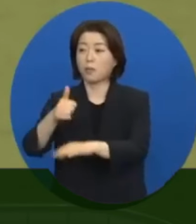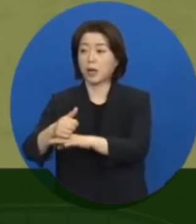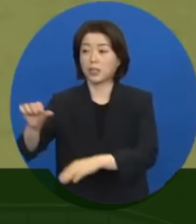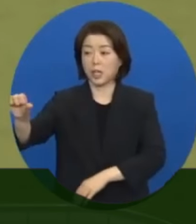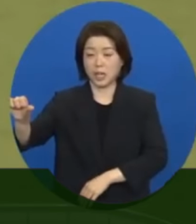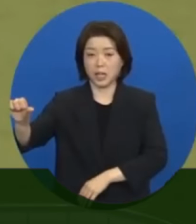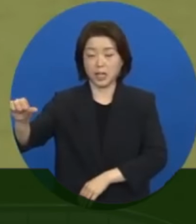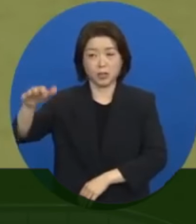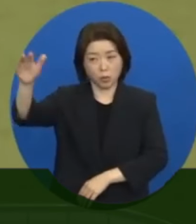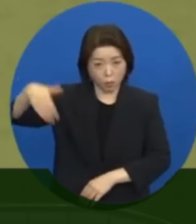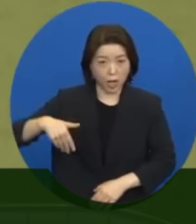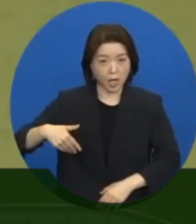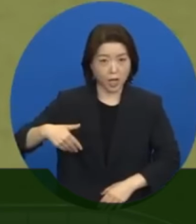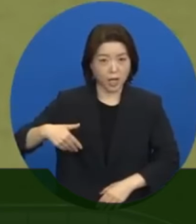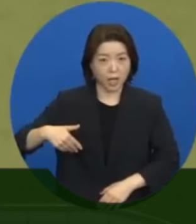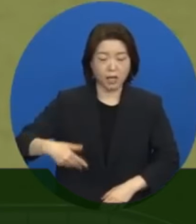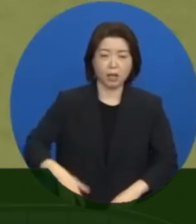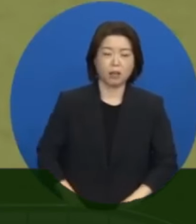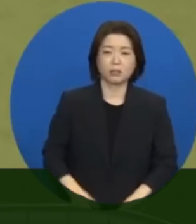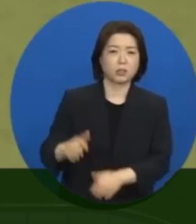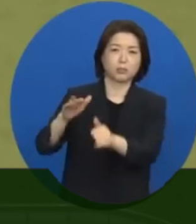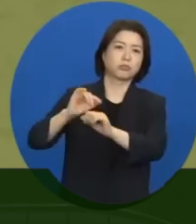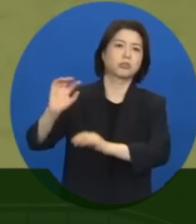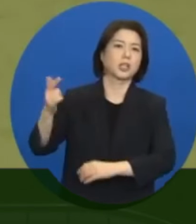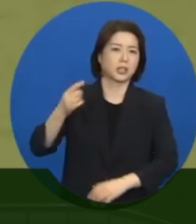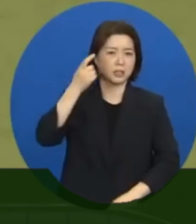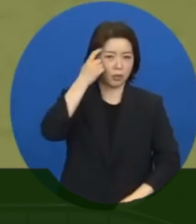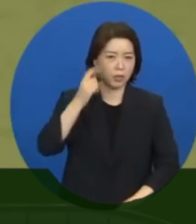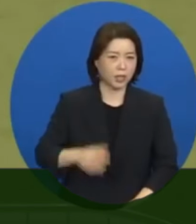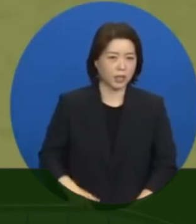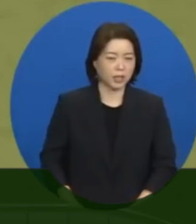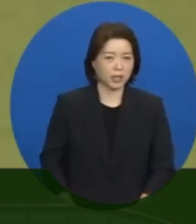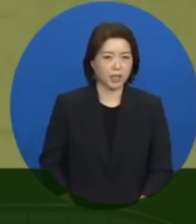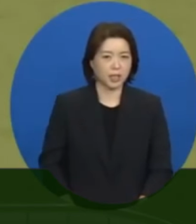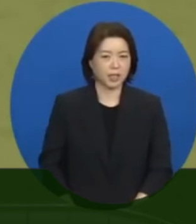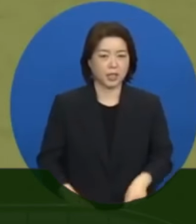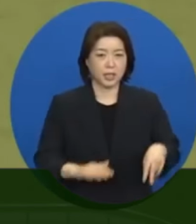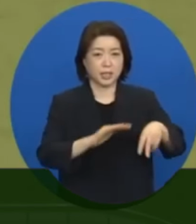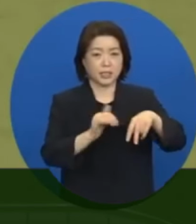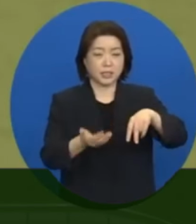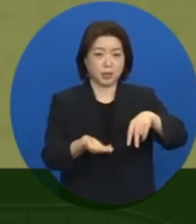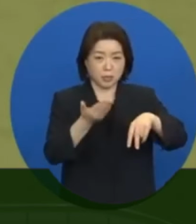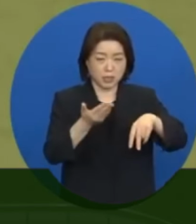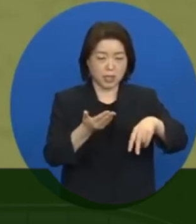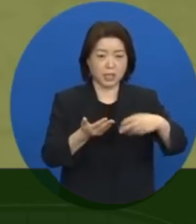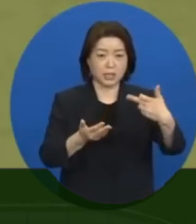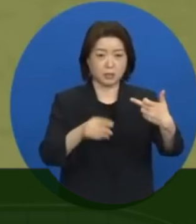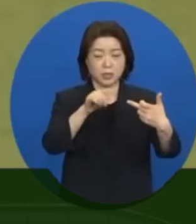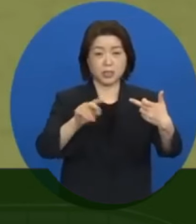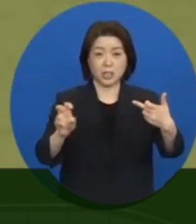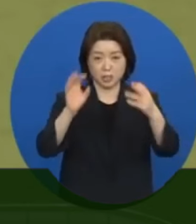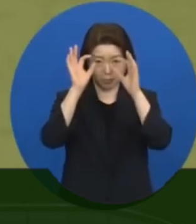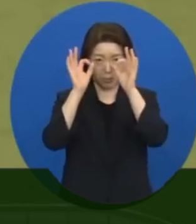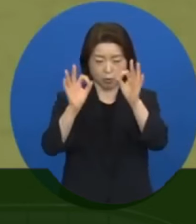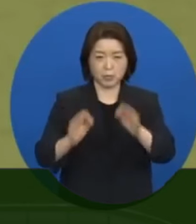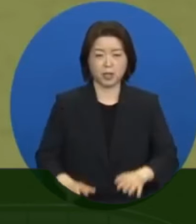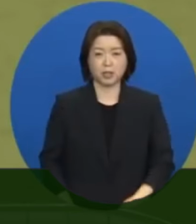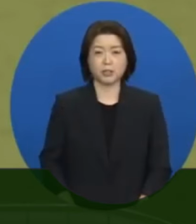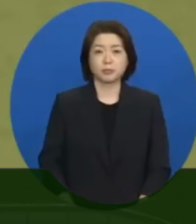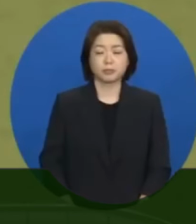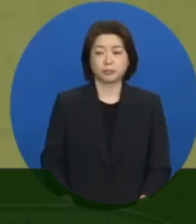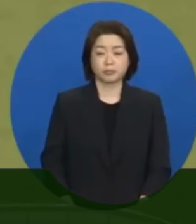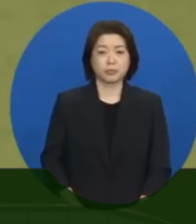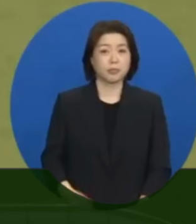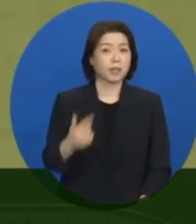있었어요 근데 안 부른 거예요 그 근거가 무엇이냐 사무엘상 17장 20절에 보면 아버지가 이제 그 다윗에게